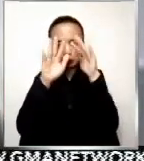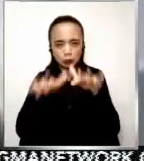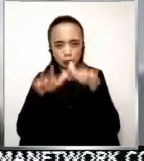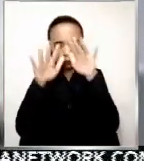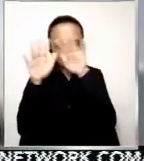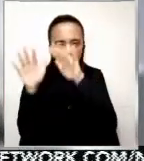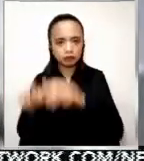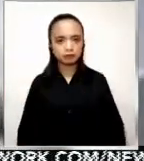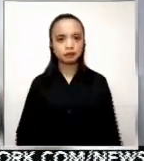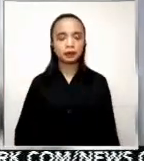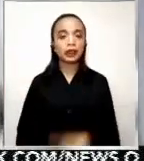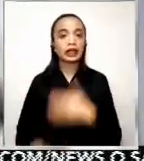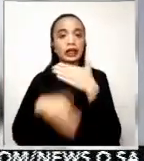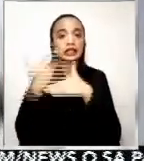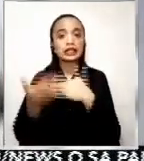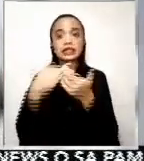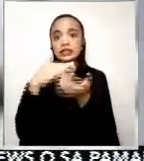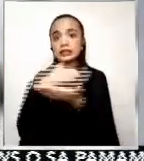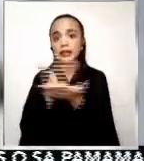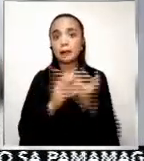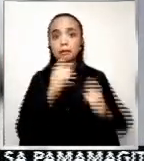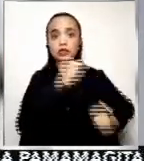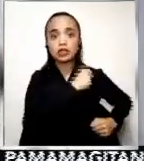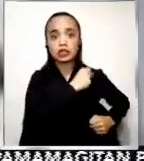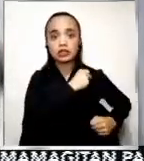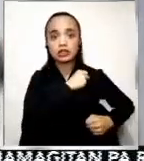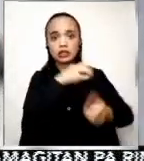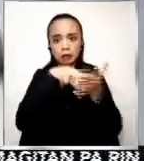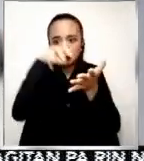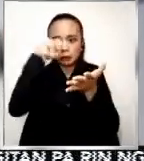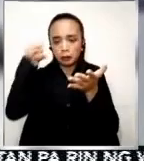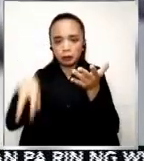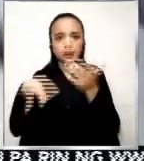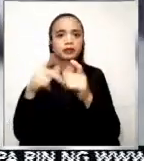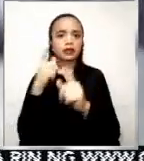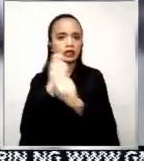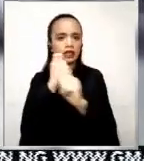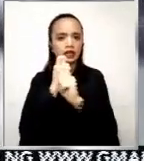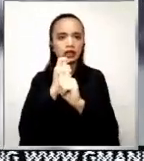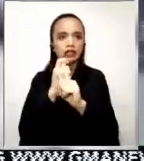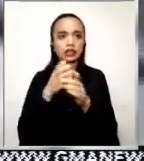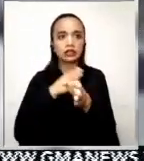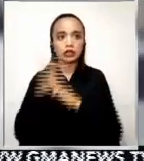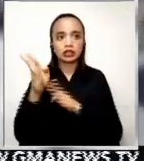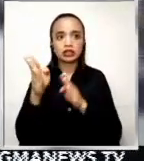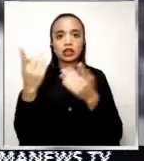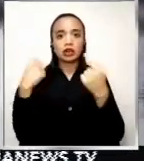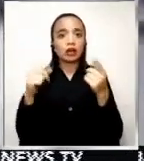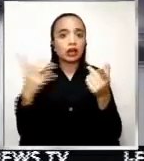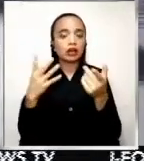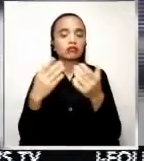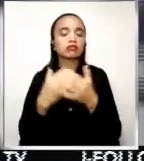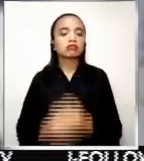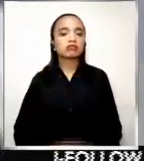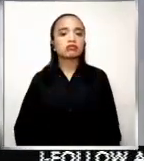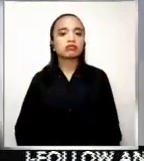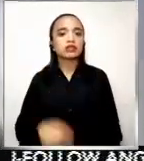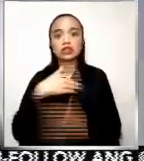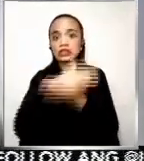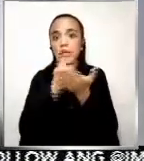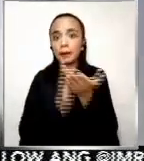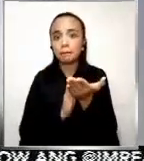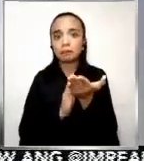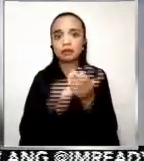Ilang sundalo rin ang tumalon mula sa military truck. Dumiretso palayo ang mga padyak. Ang ilan kumaripas ng